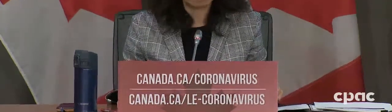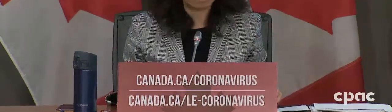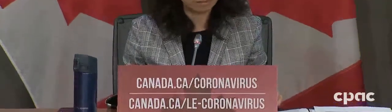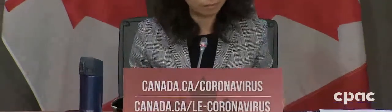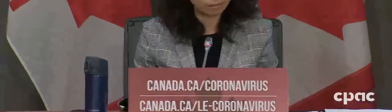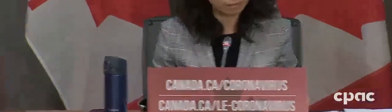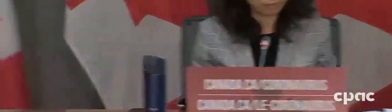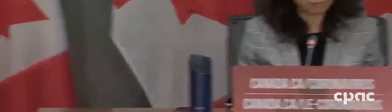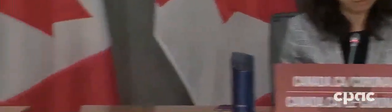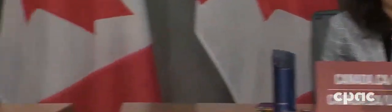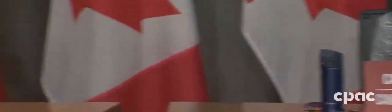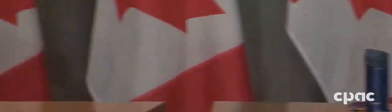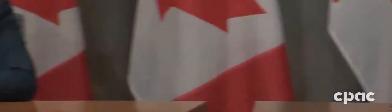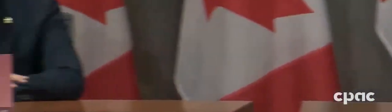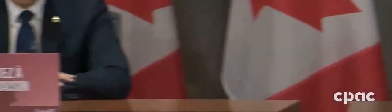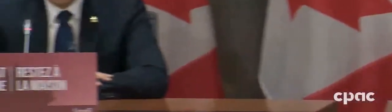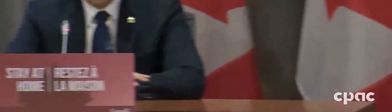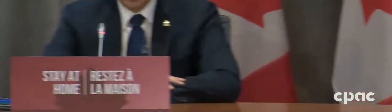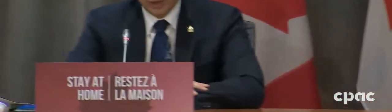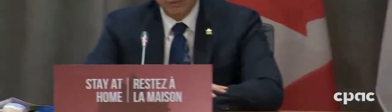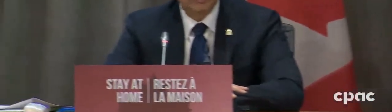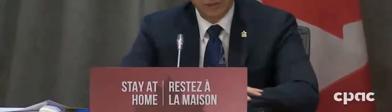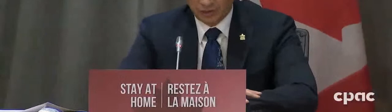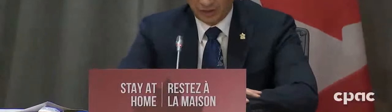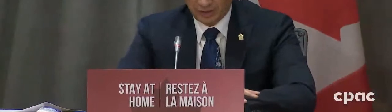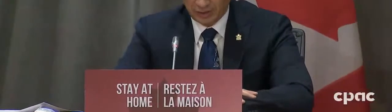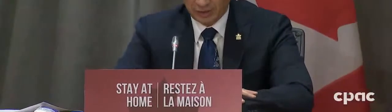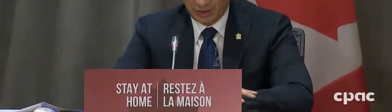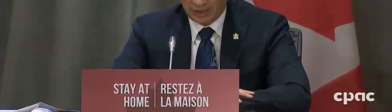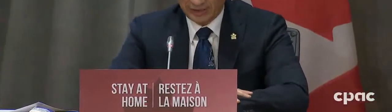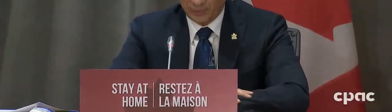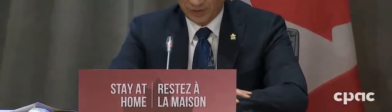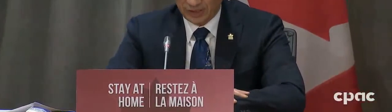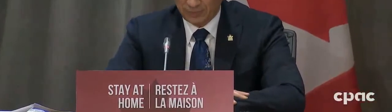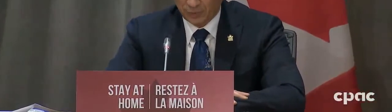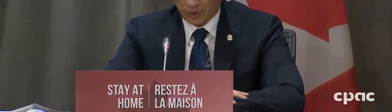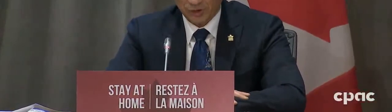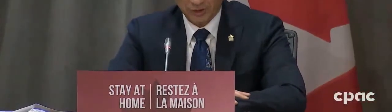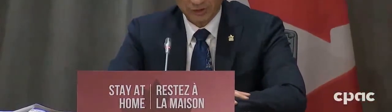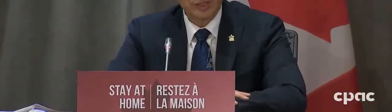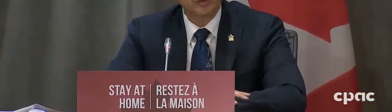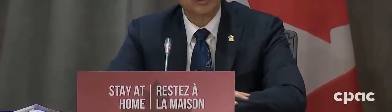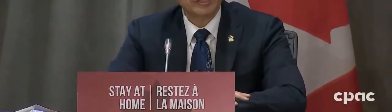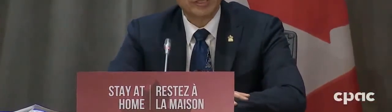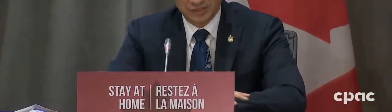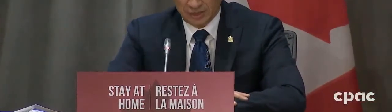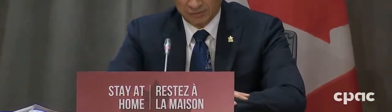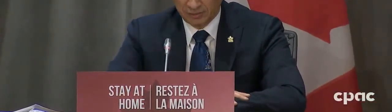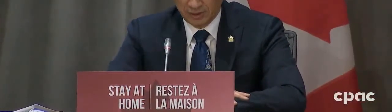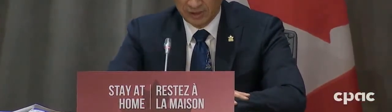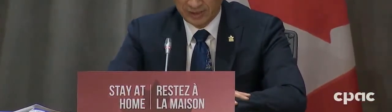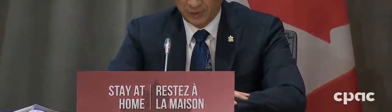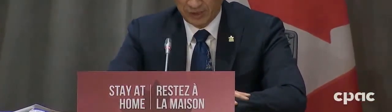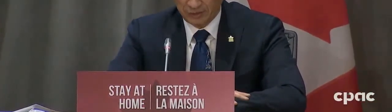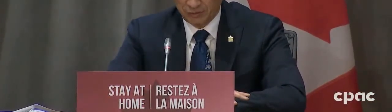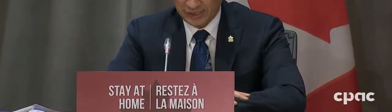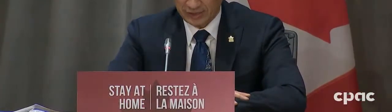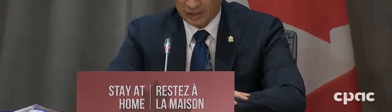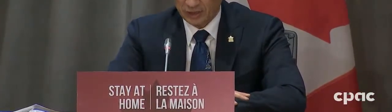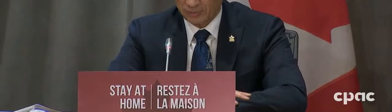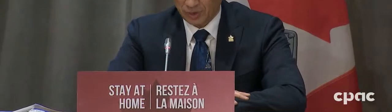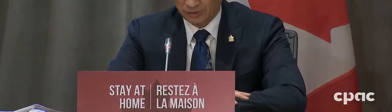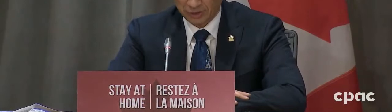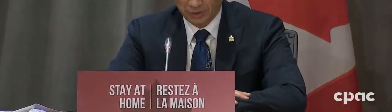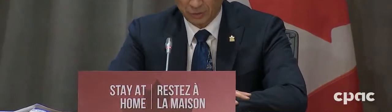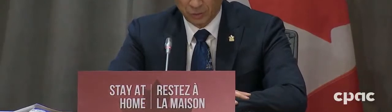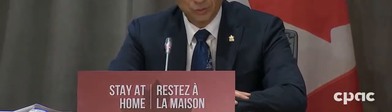Bonjour, diapositive 2. Nous utilisons des données et des modèles pour orienter nos décisions. Ces modèles nous